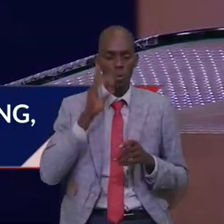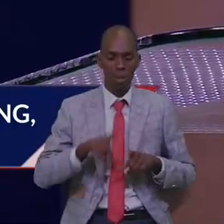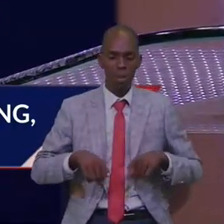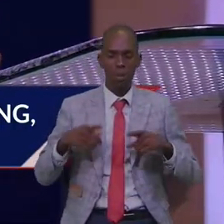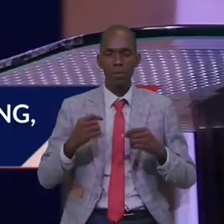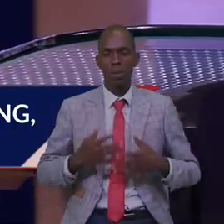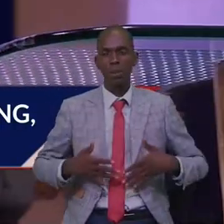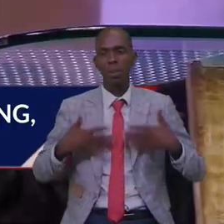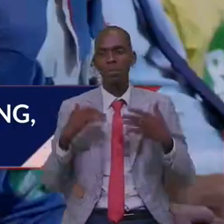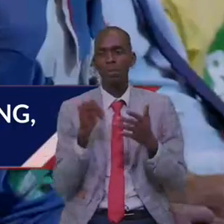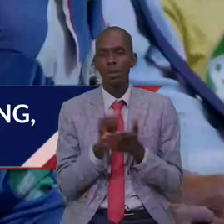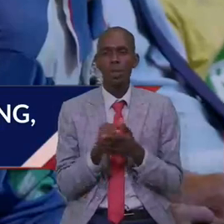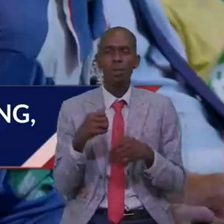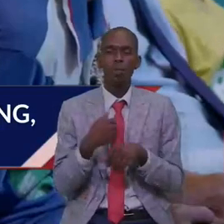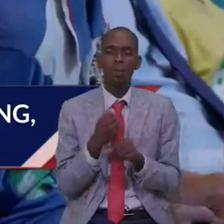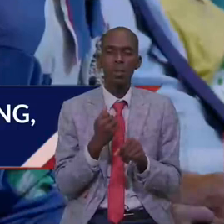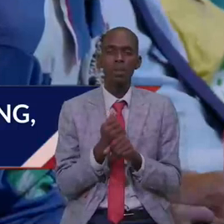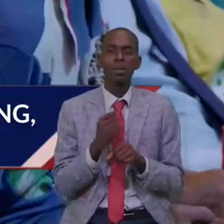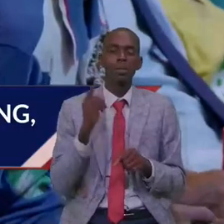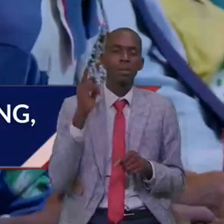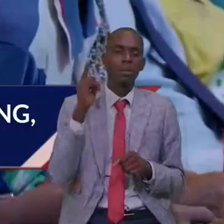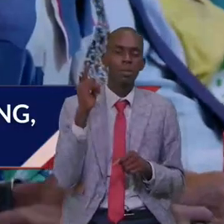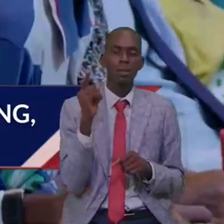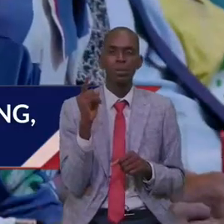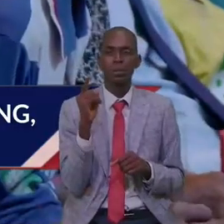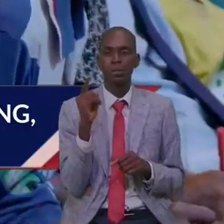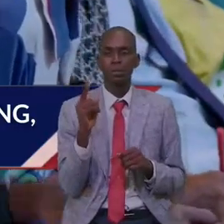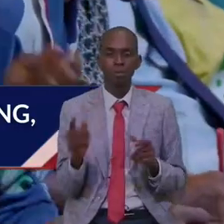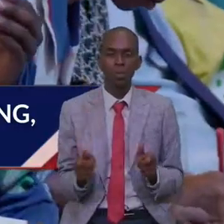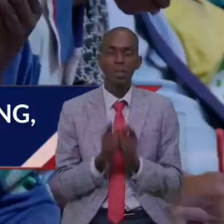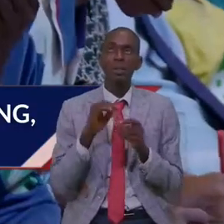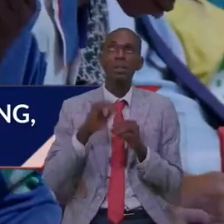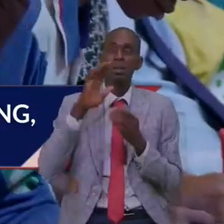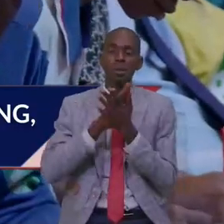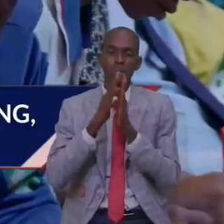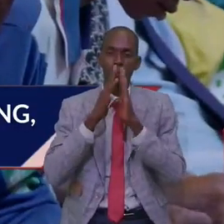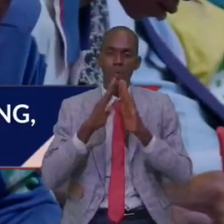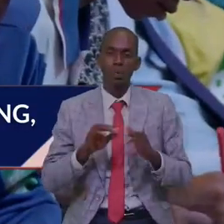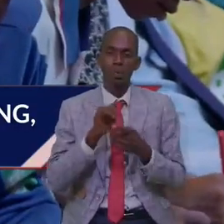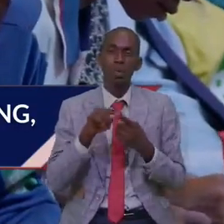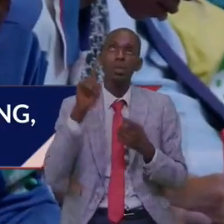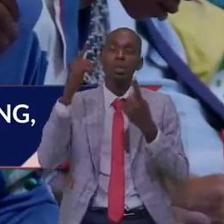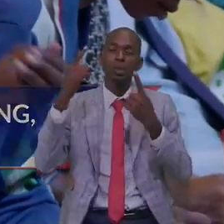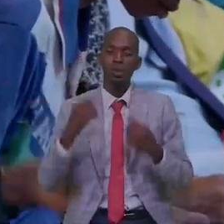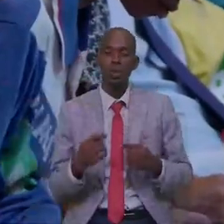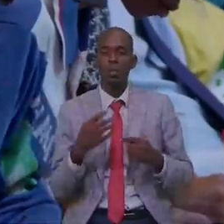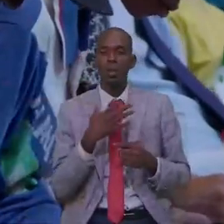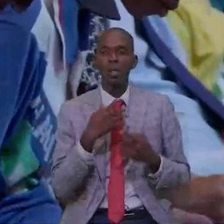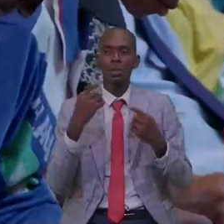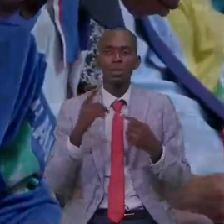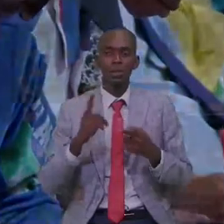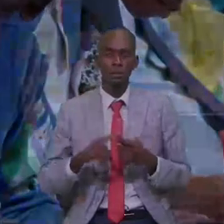vie qui pour le rencontrer en paix quand il viendra régner pour avoir le